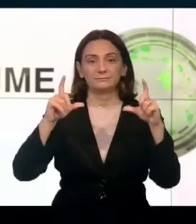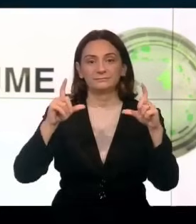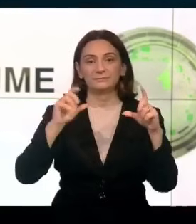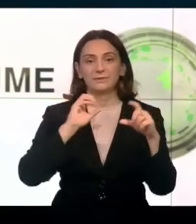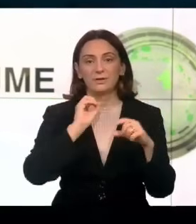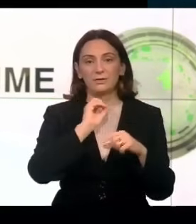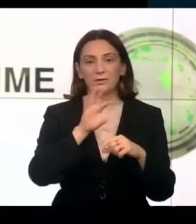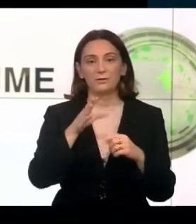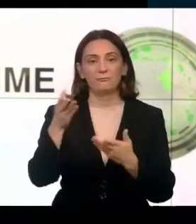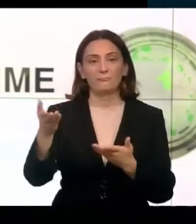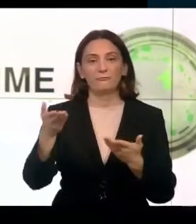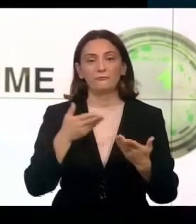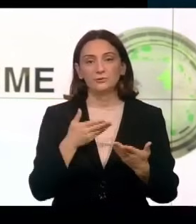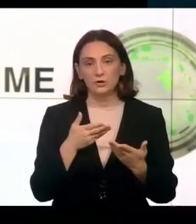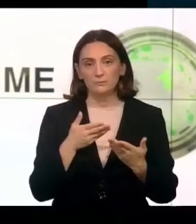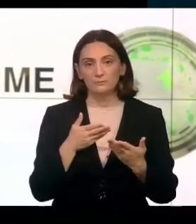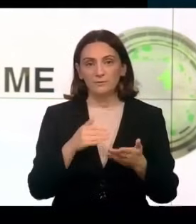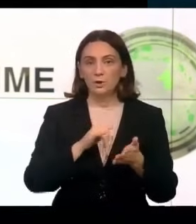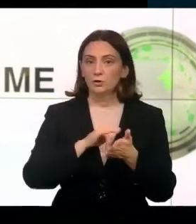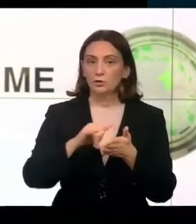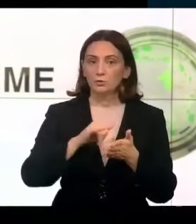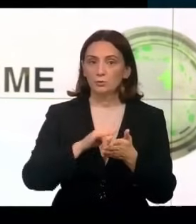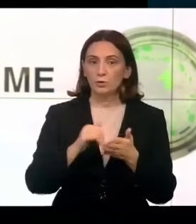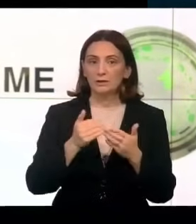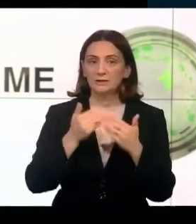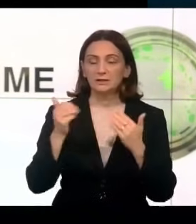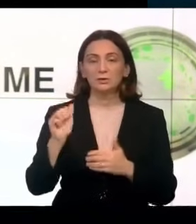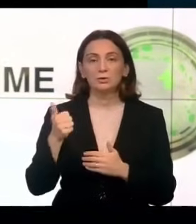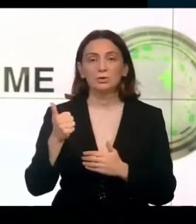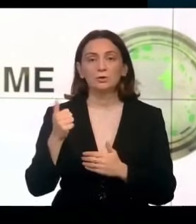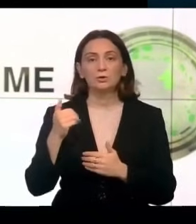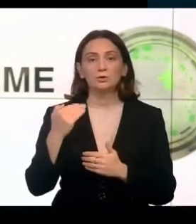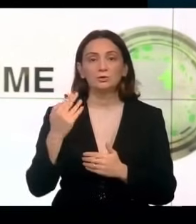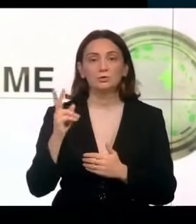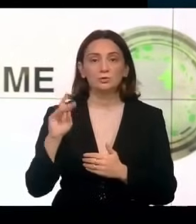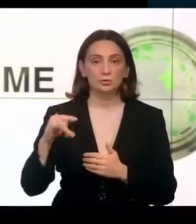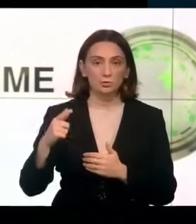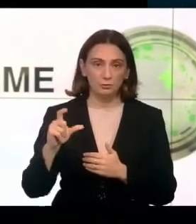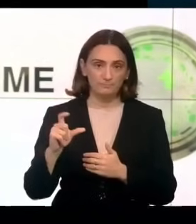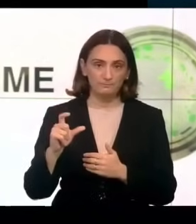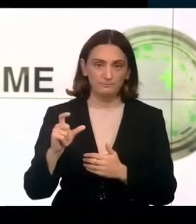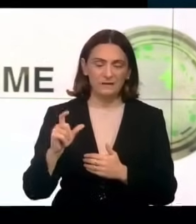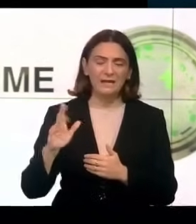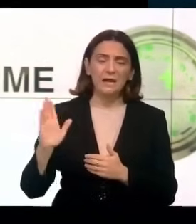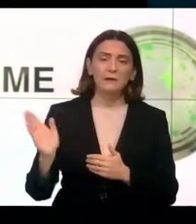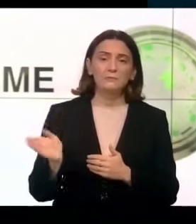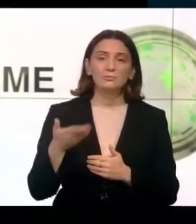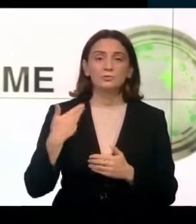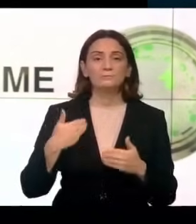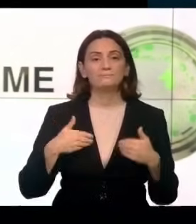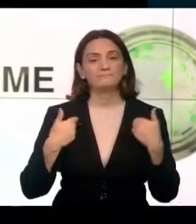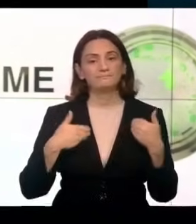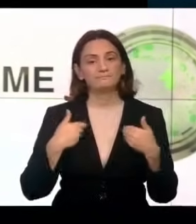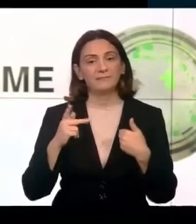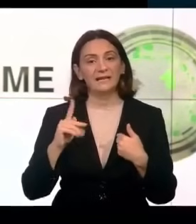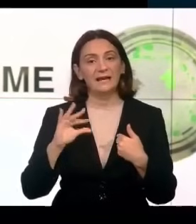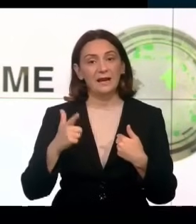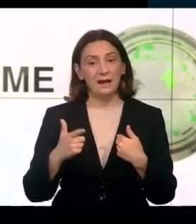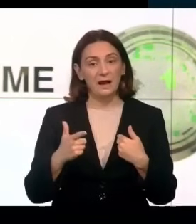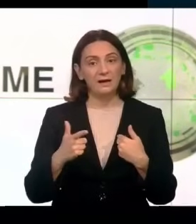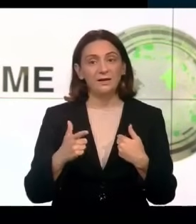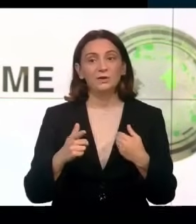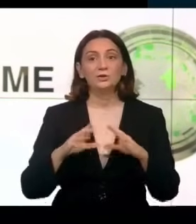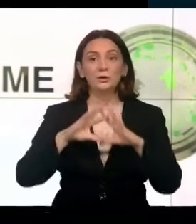sociale. Në New York për takimin me shqiptarët e Amerikës, krenar për Shqipërinë që sot përflitet me fjalë të mira kudo në botë